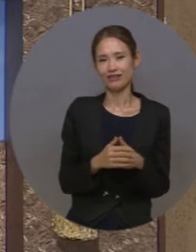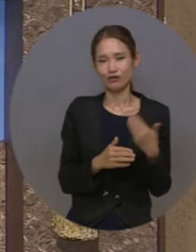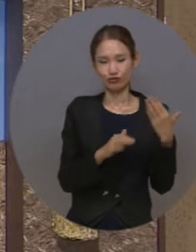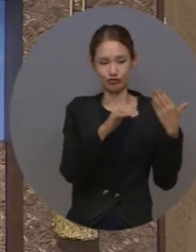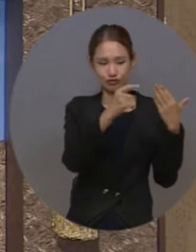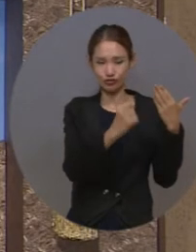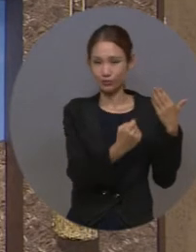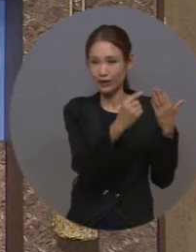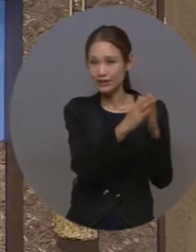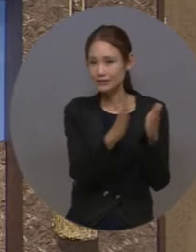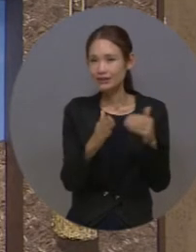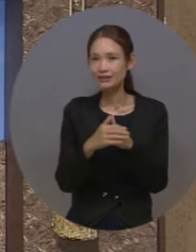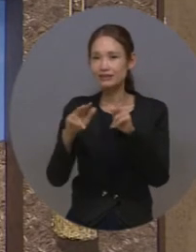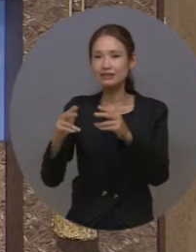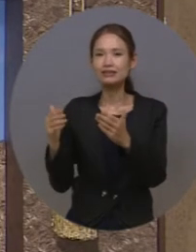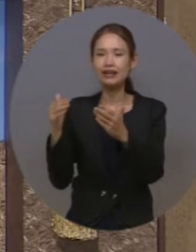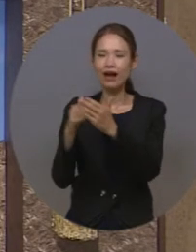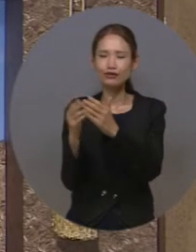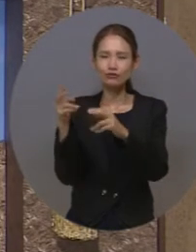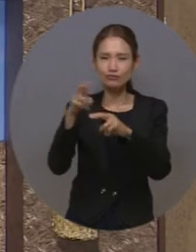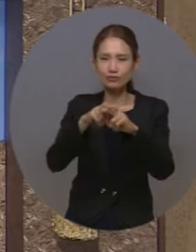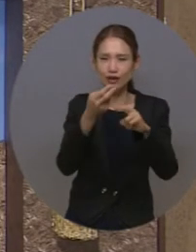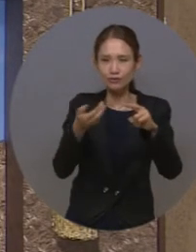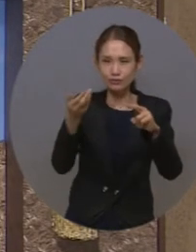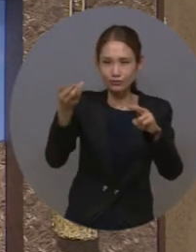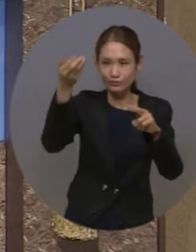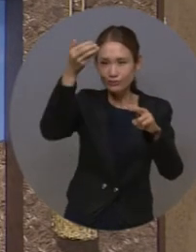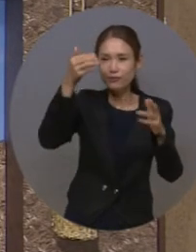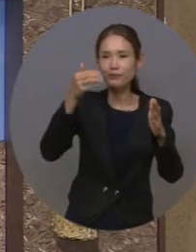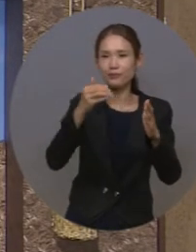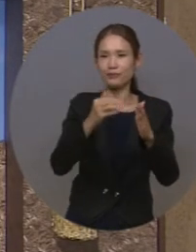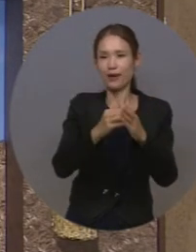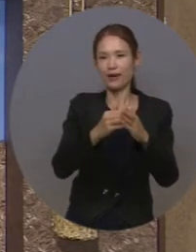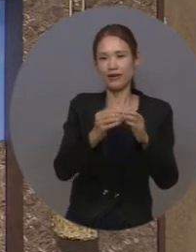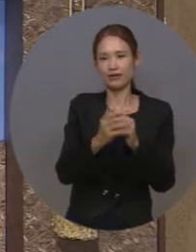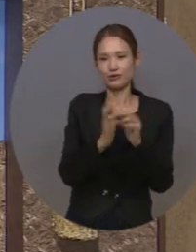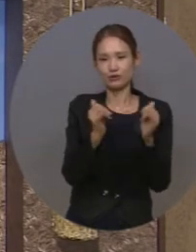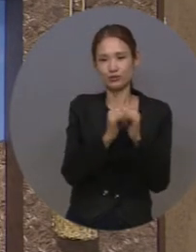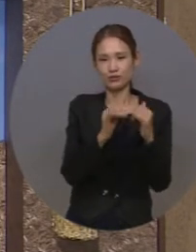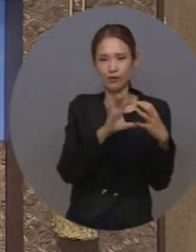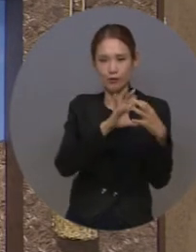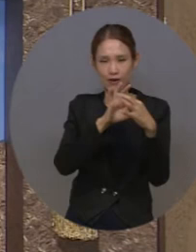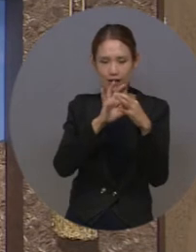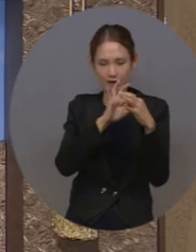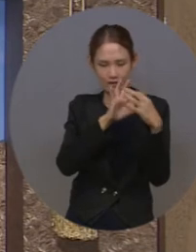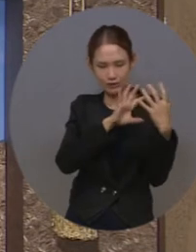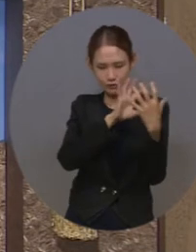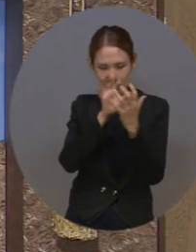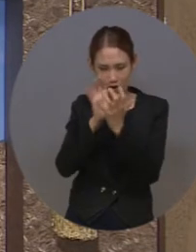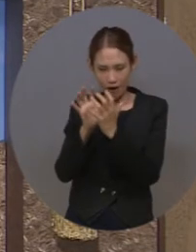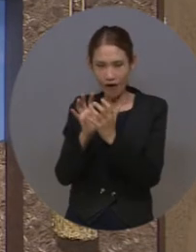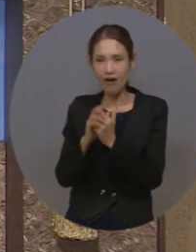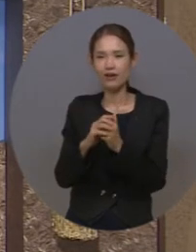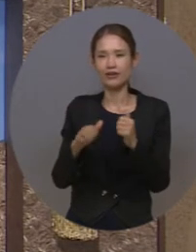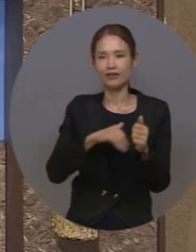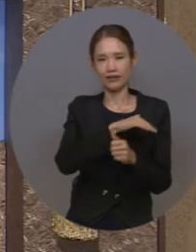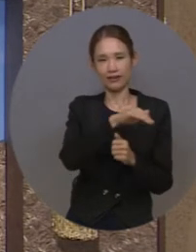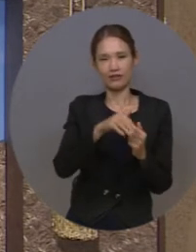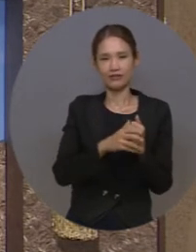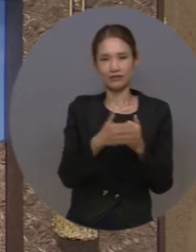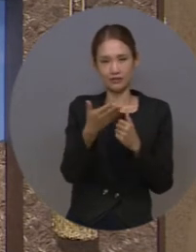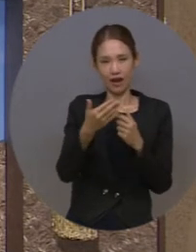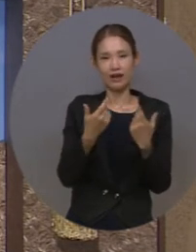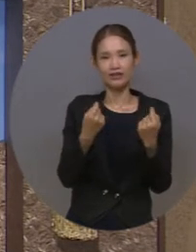하셔서 네. 지금의 자리까지. 네, 그래서 뭐 주민들하고 잘 어울리다 보니까 네. 그 주변에서 당신